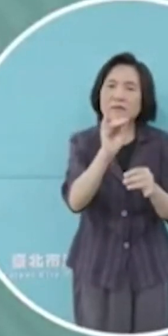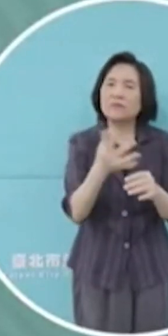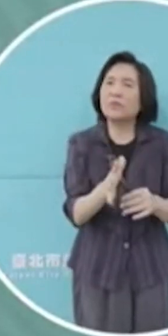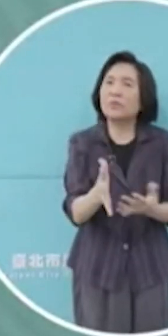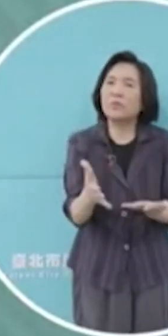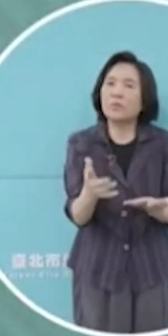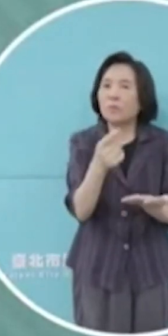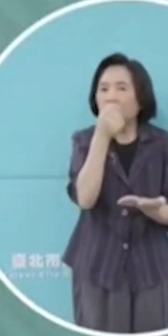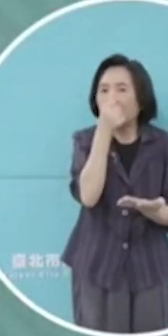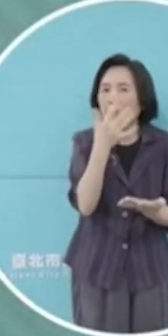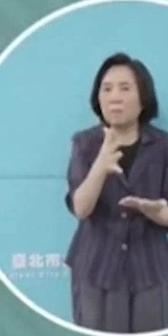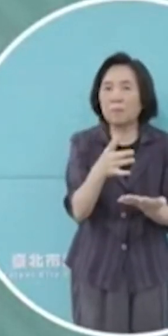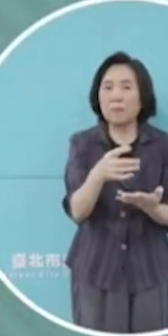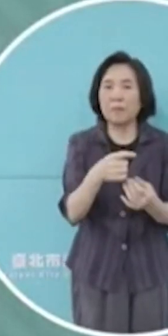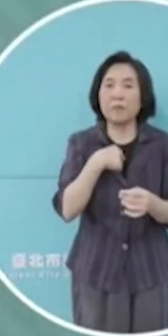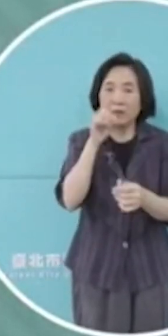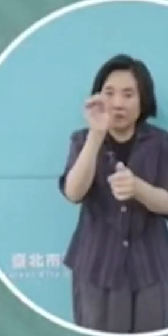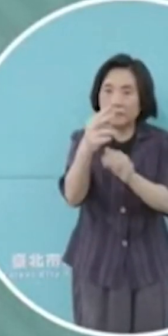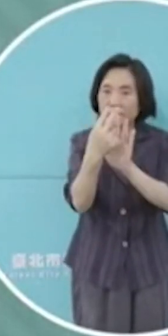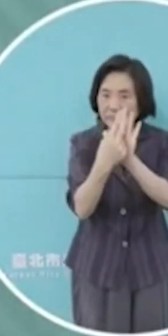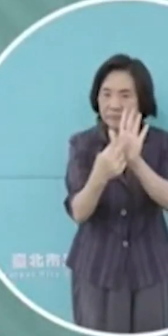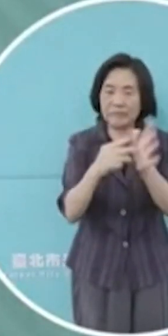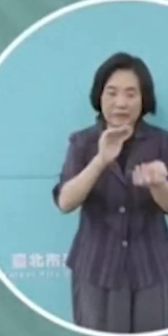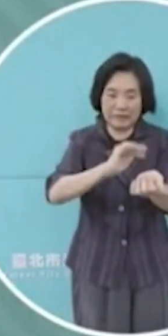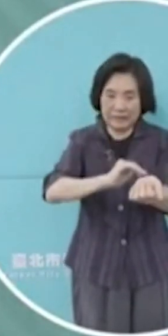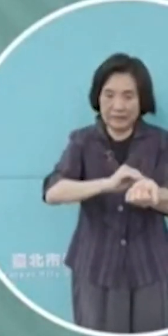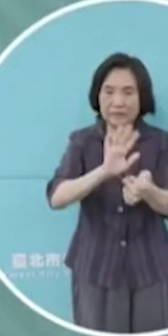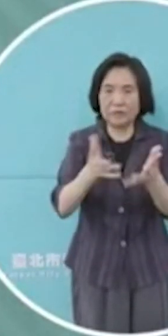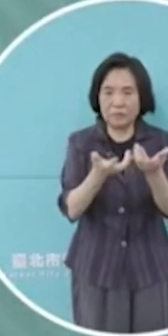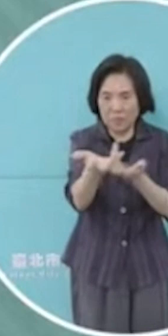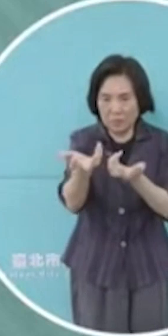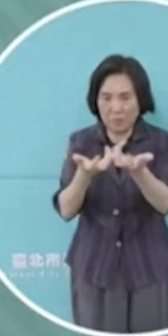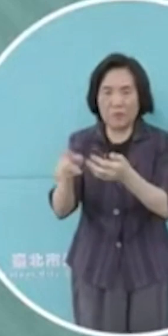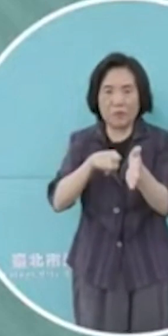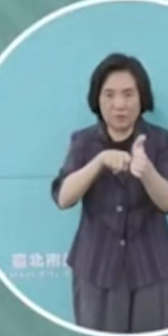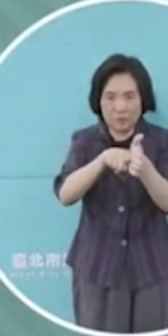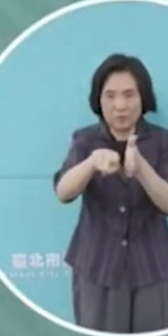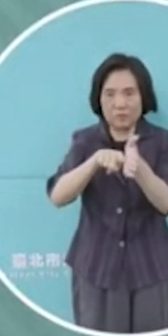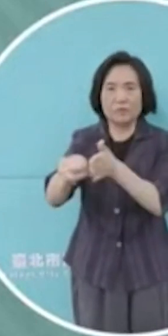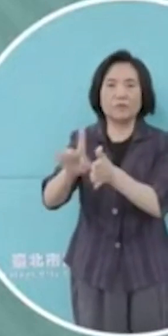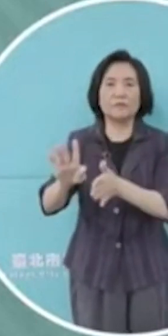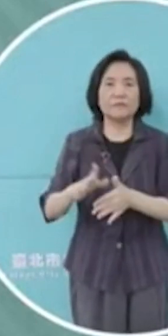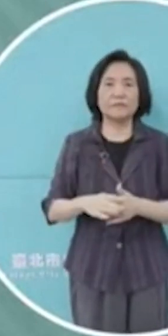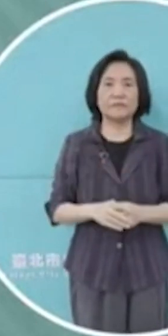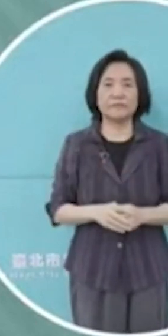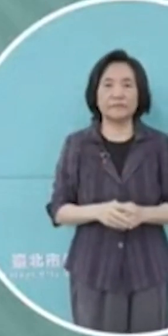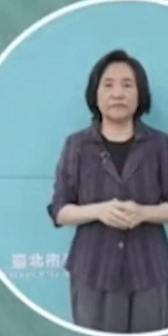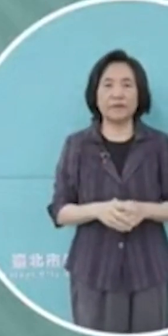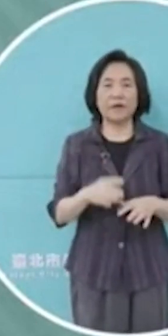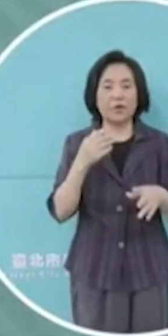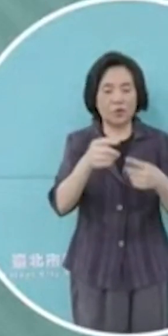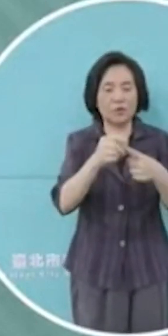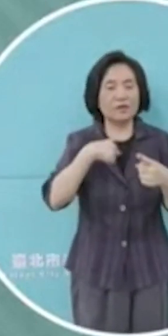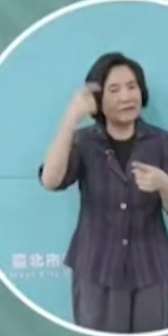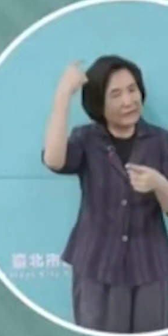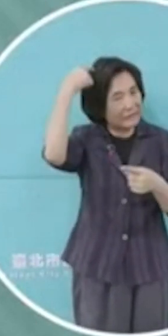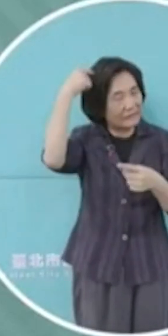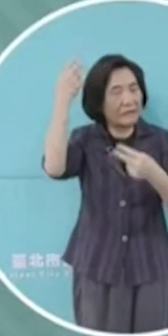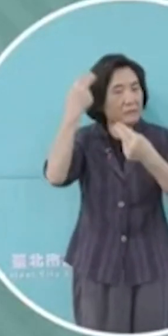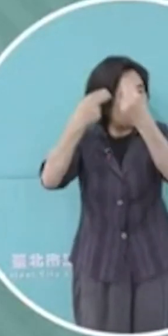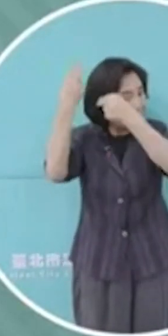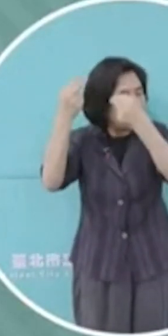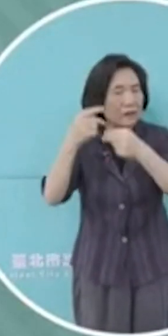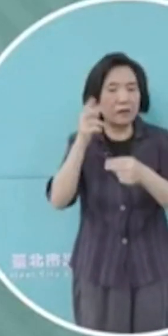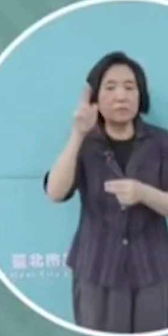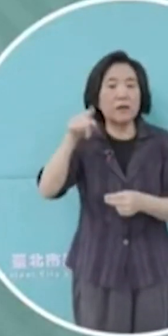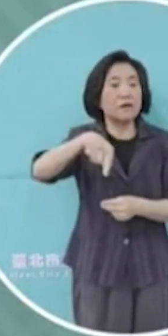讲一下啊，医疗是有它的分工跟专业的。比方说哦，开脑的医生哦，你叫他